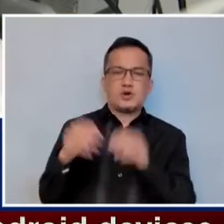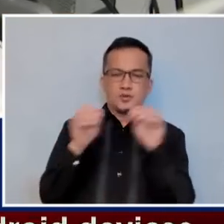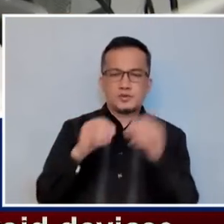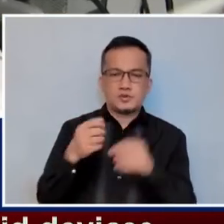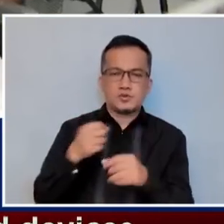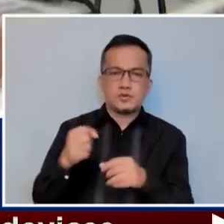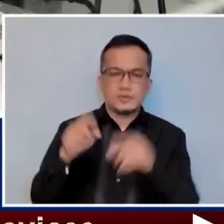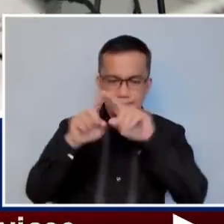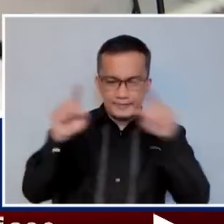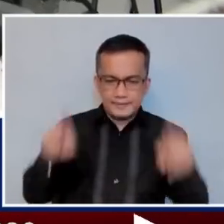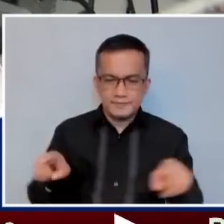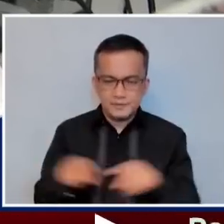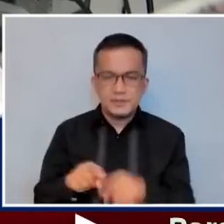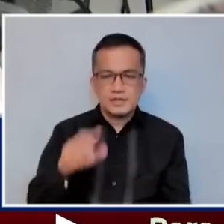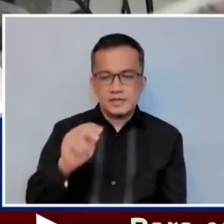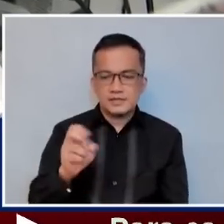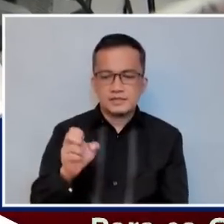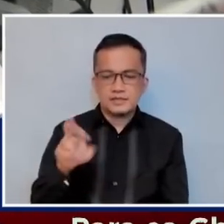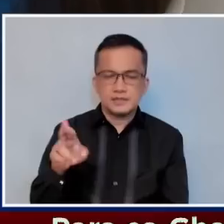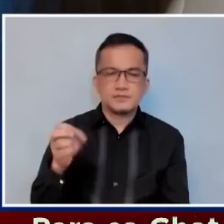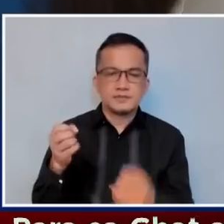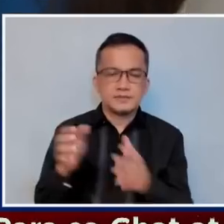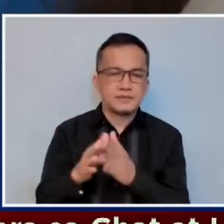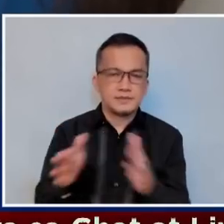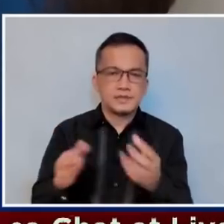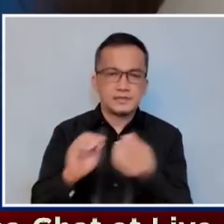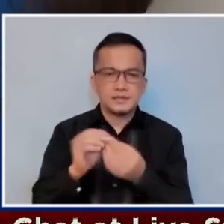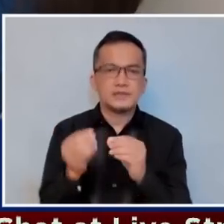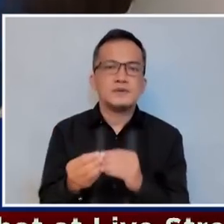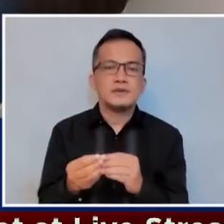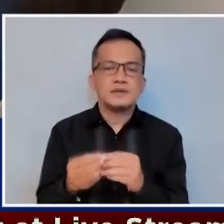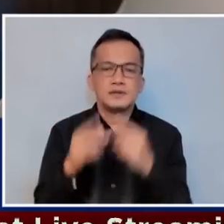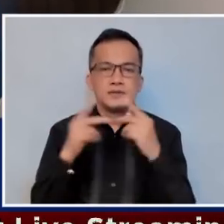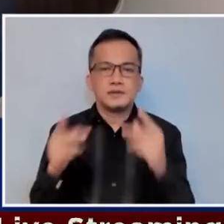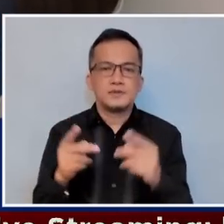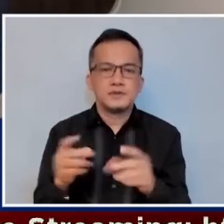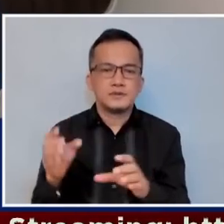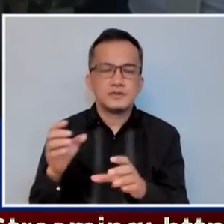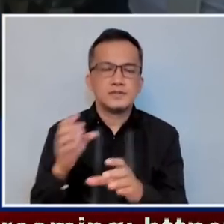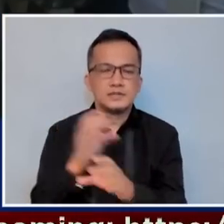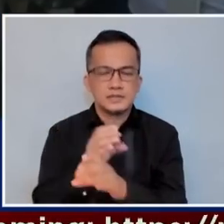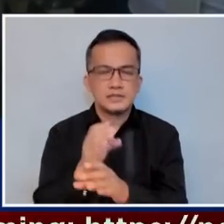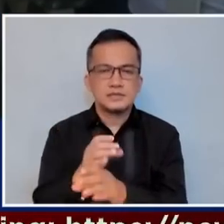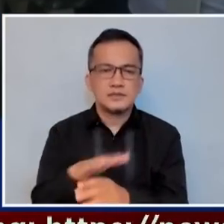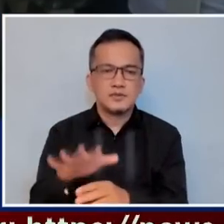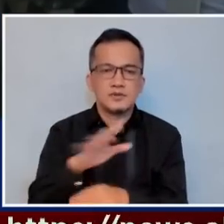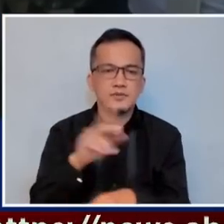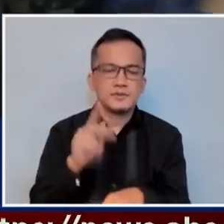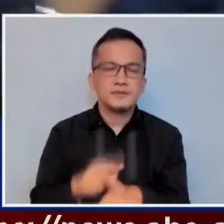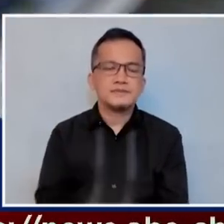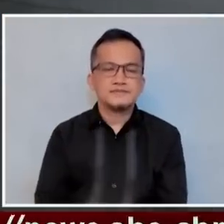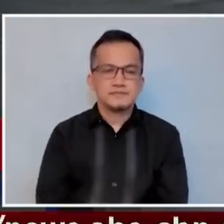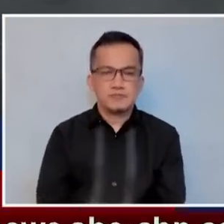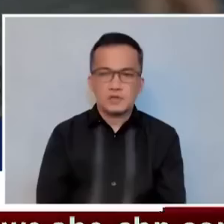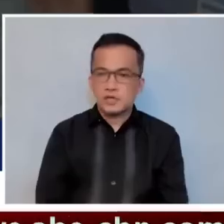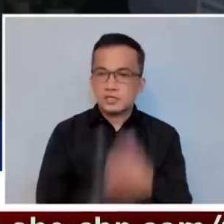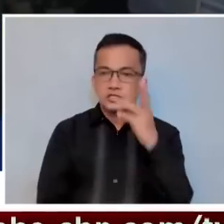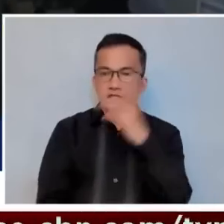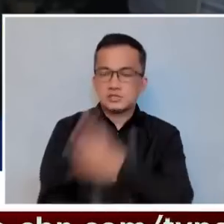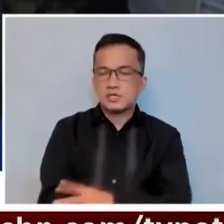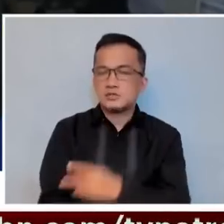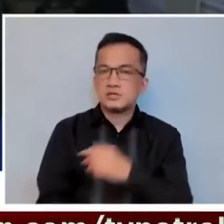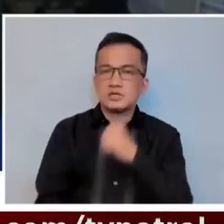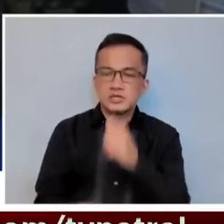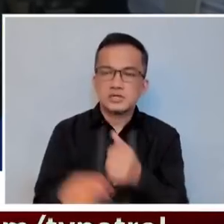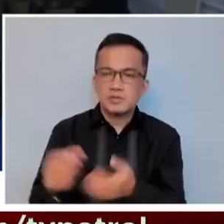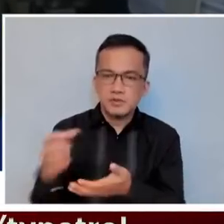NCR kasi ang may pinakamalaking bilang ng pampublikong sasakyan sa buong bansa. Sa 6 days na hindi ka makasingil, di ba?